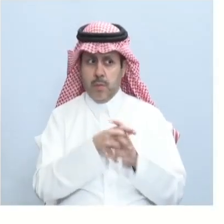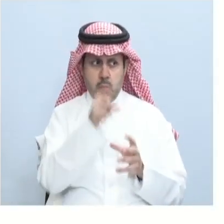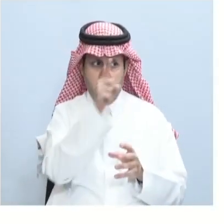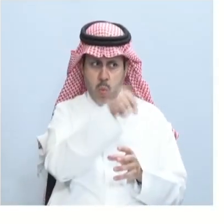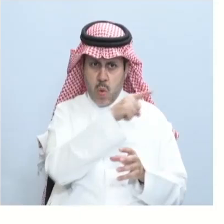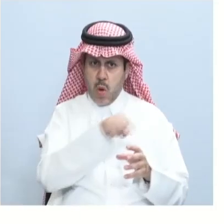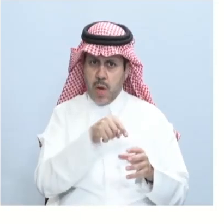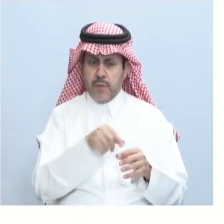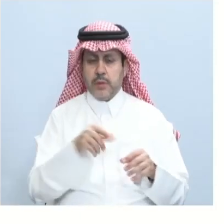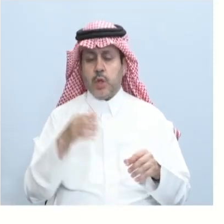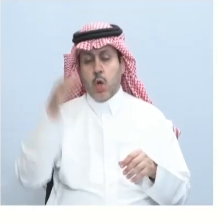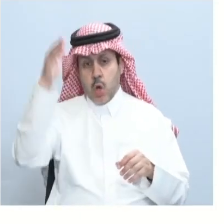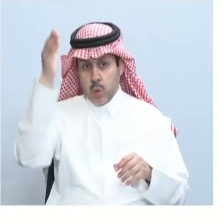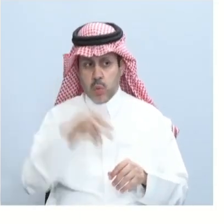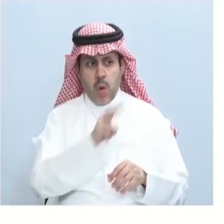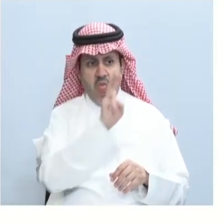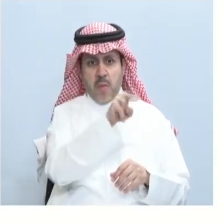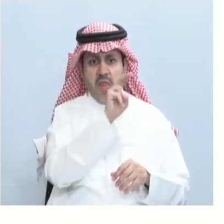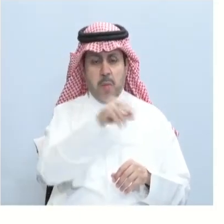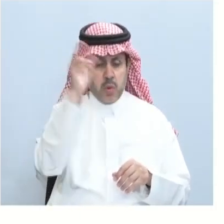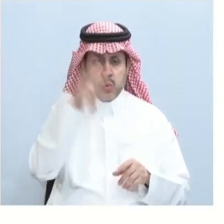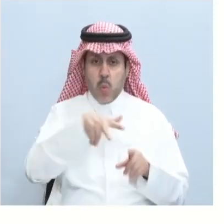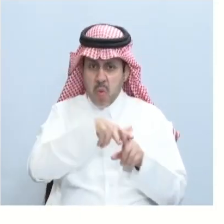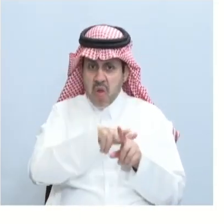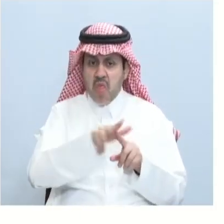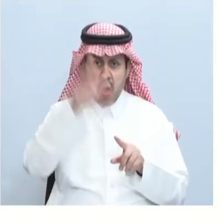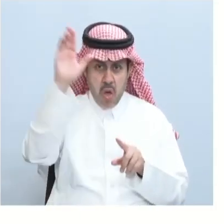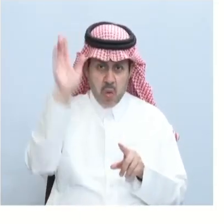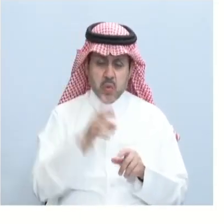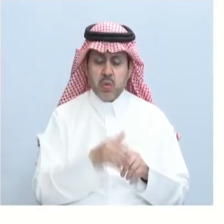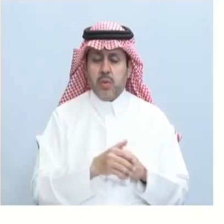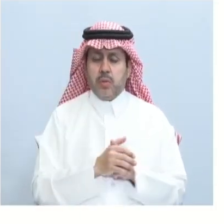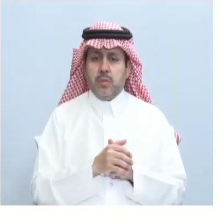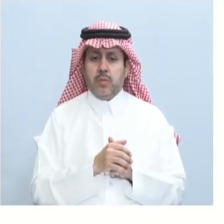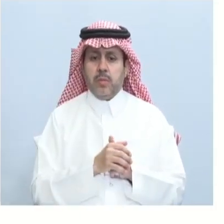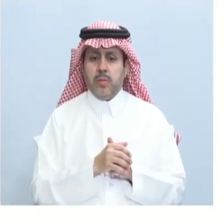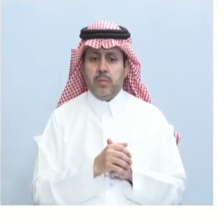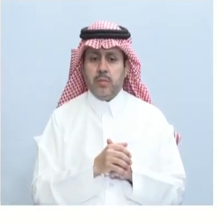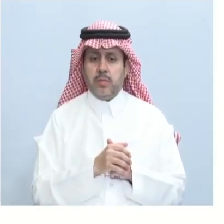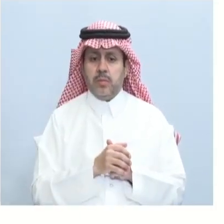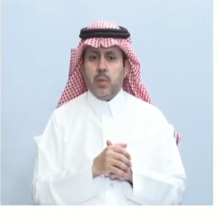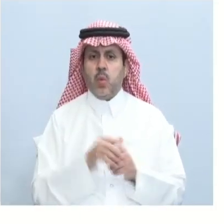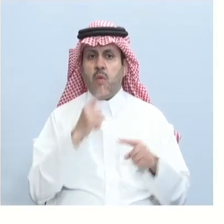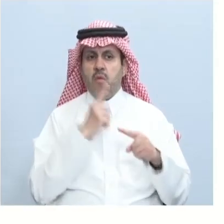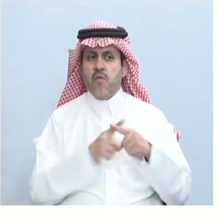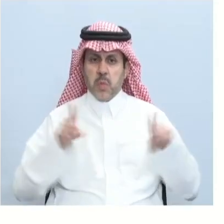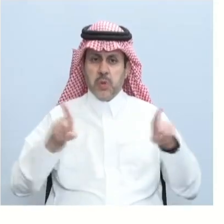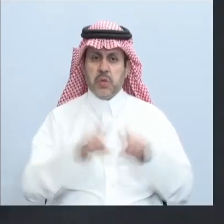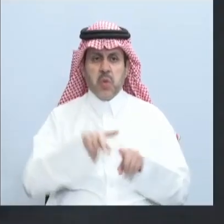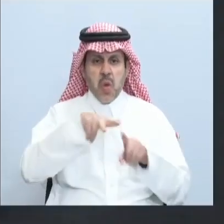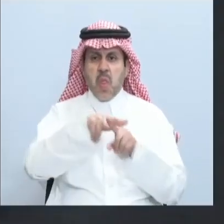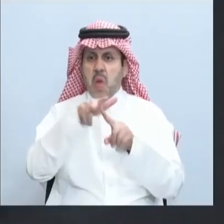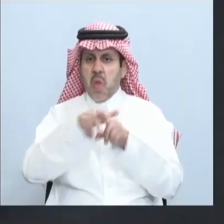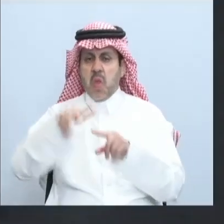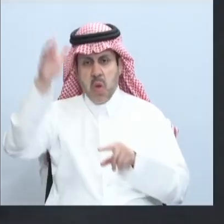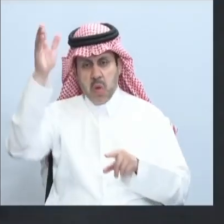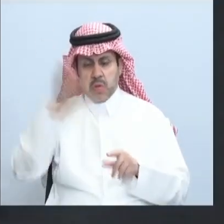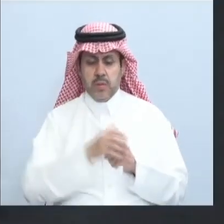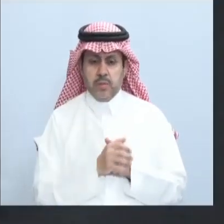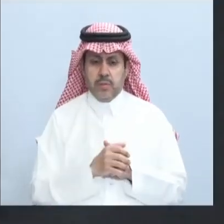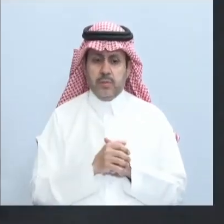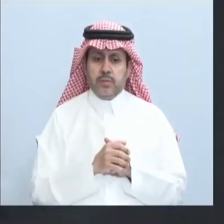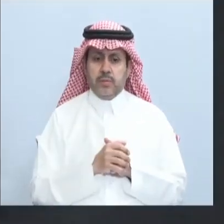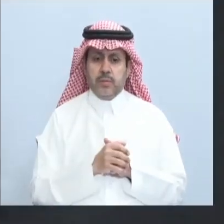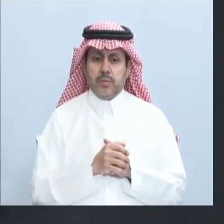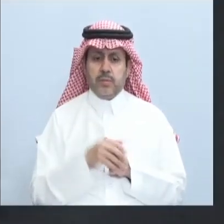الانبياء وتكذيبهم وايذائهم الذين جعلوا القران عضين ما المراد